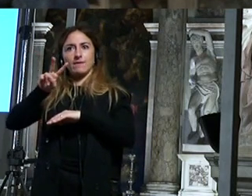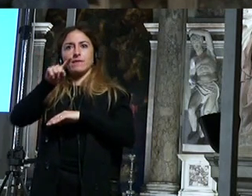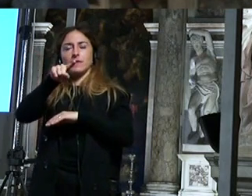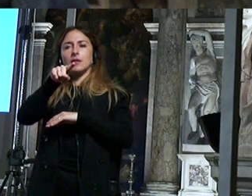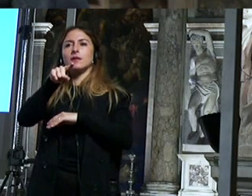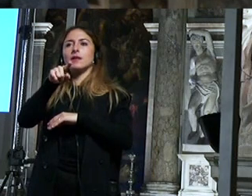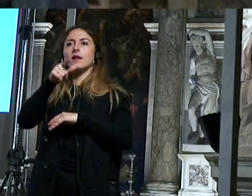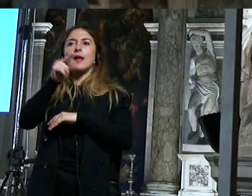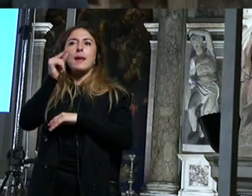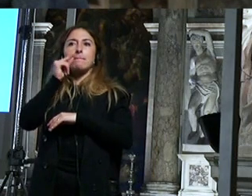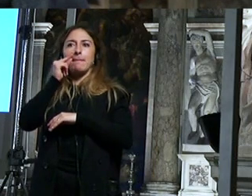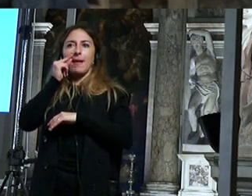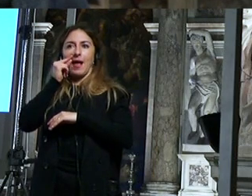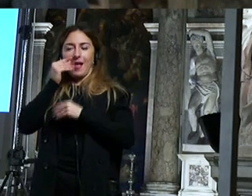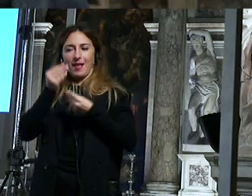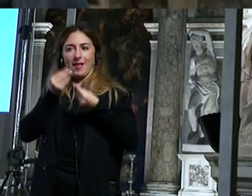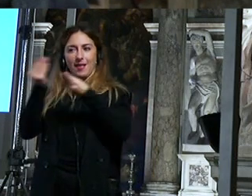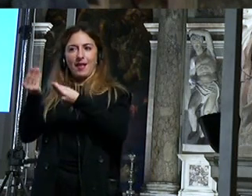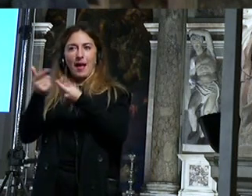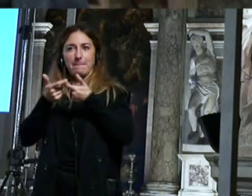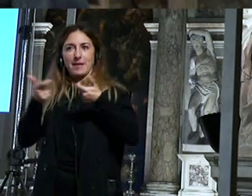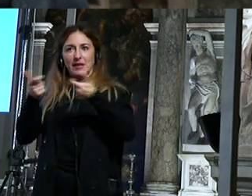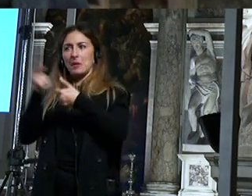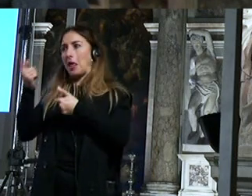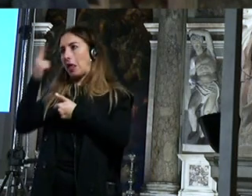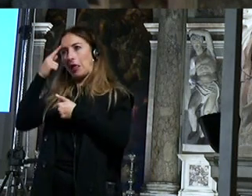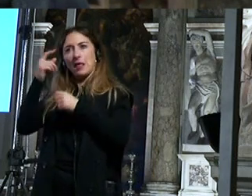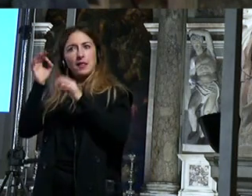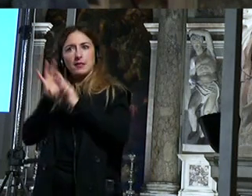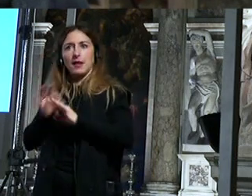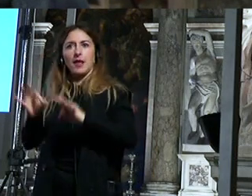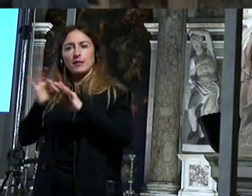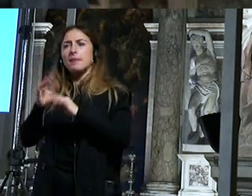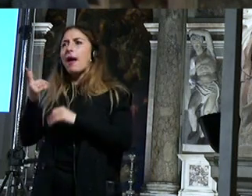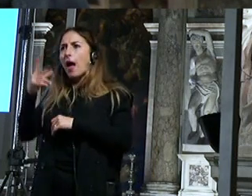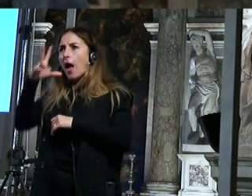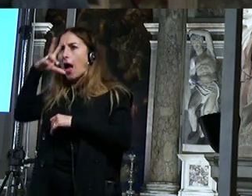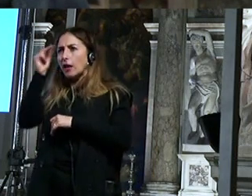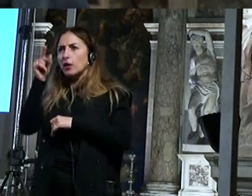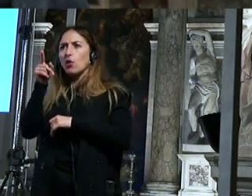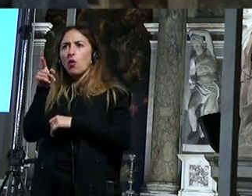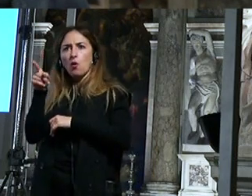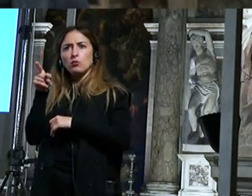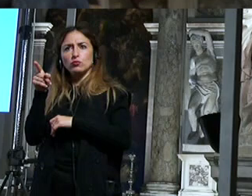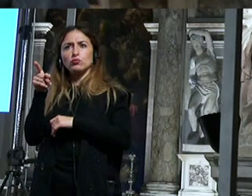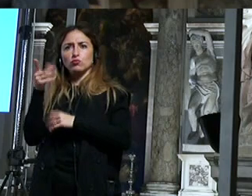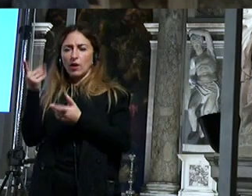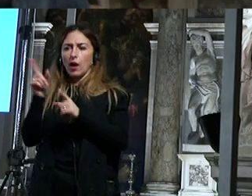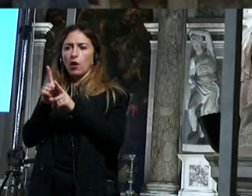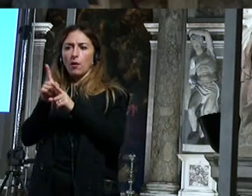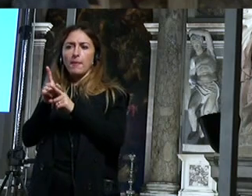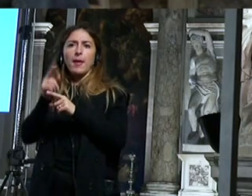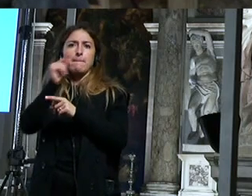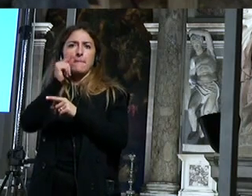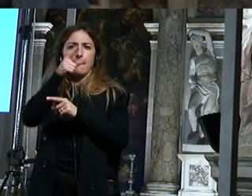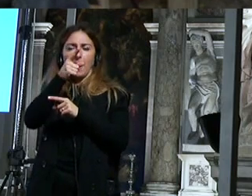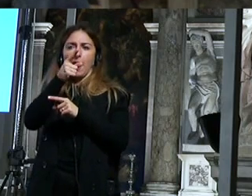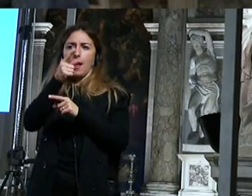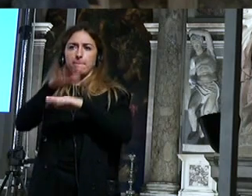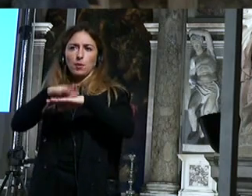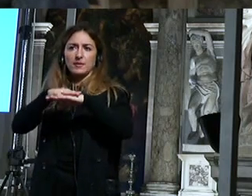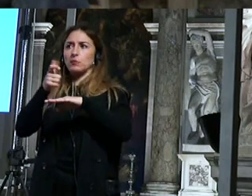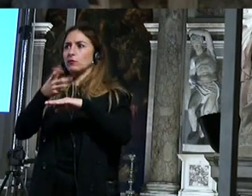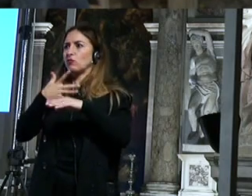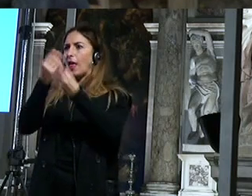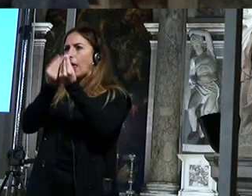lasciato un appartamento di cui lei non sapeva niente, che però riconosce come proprietà del padre, perché ci sono gli